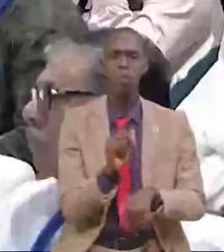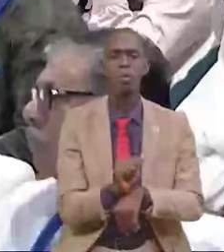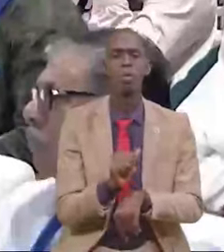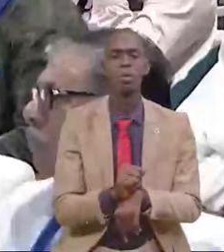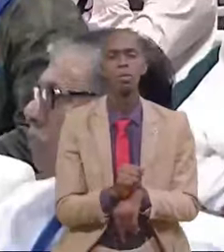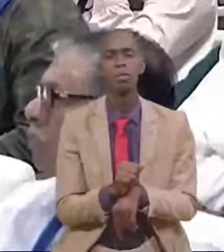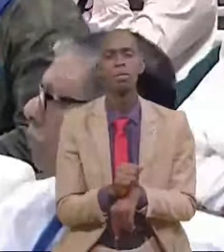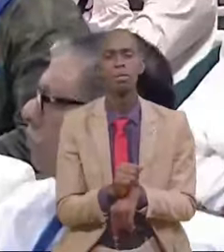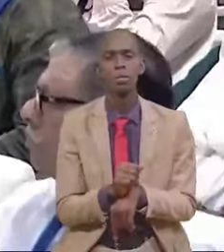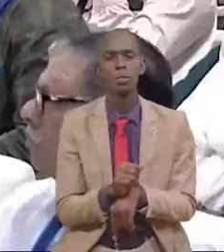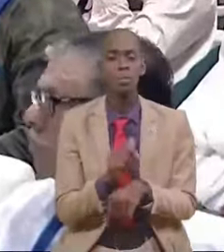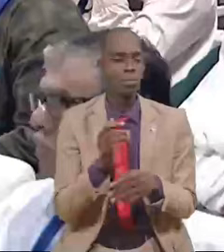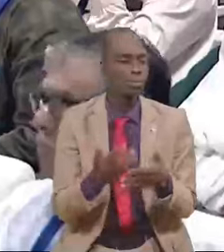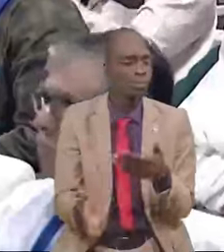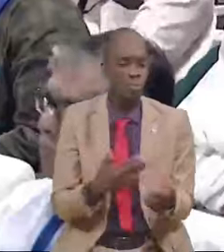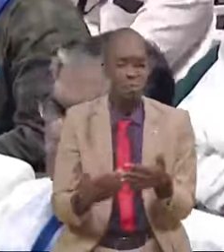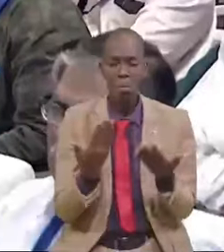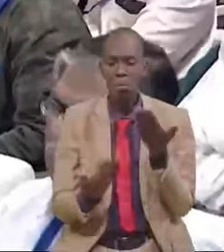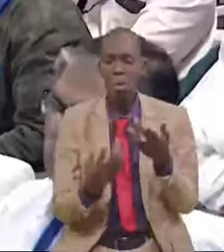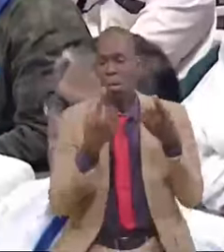Et quel que soit ce qui se passe.